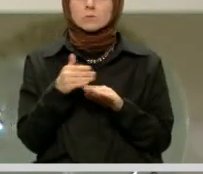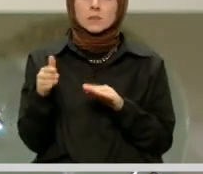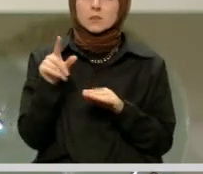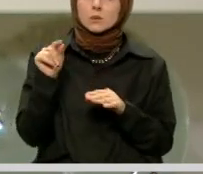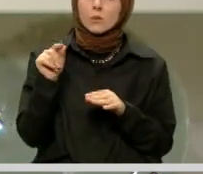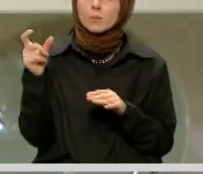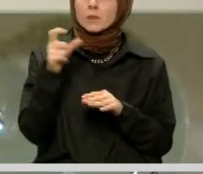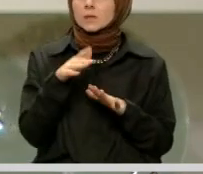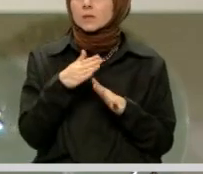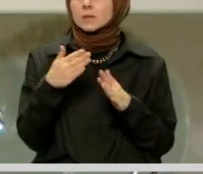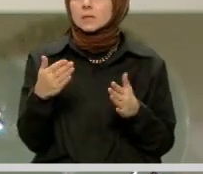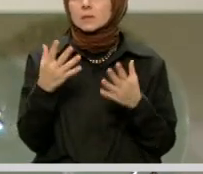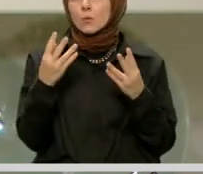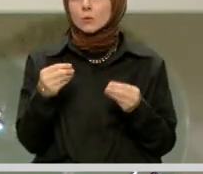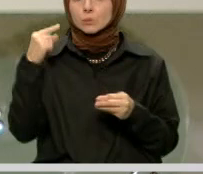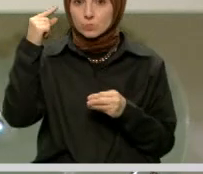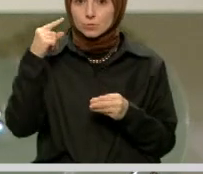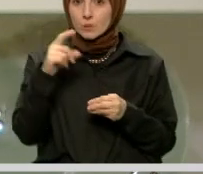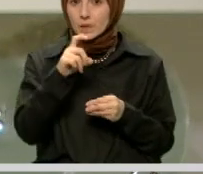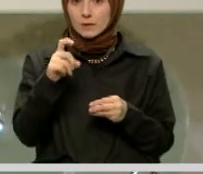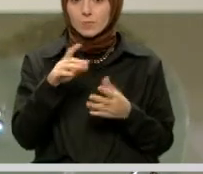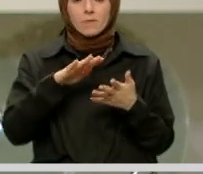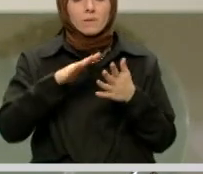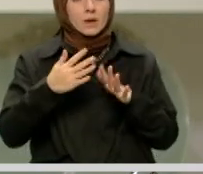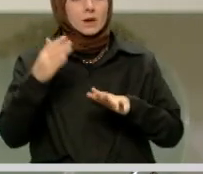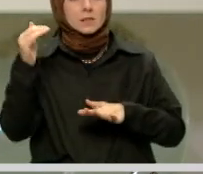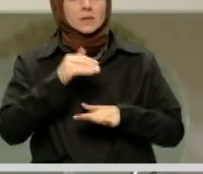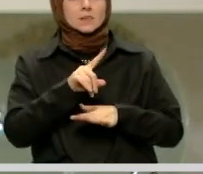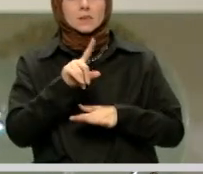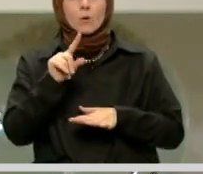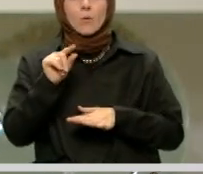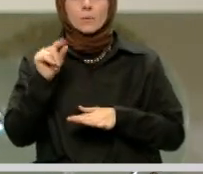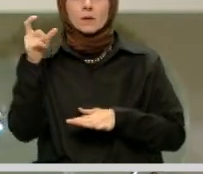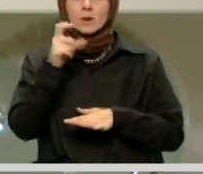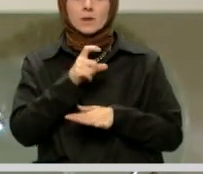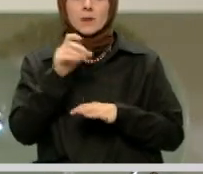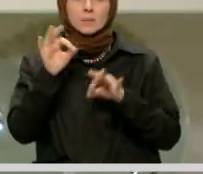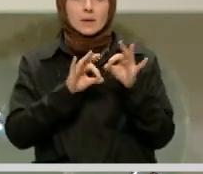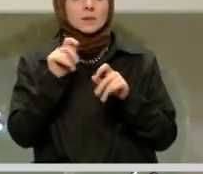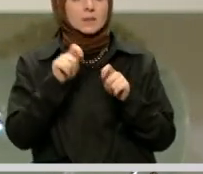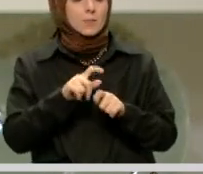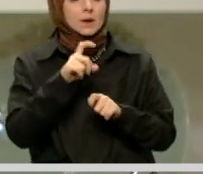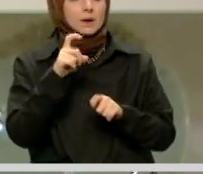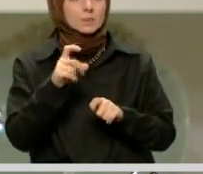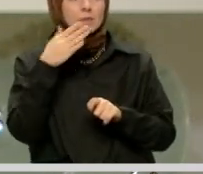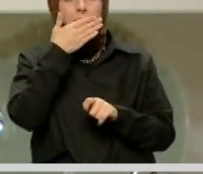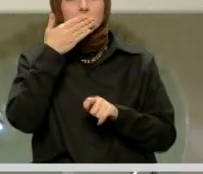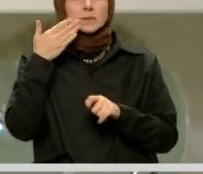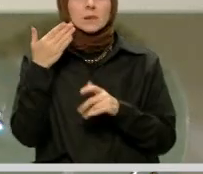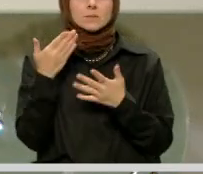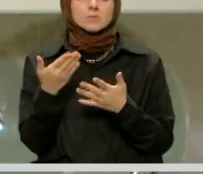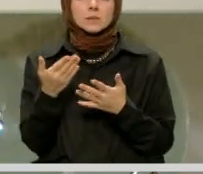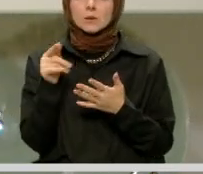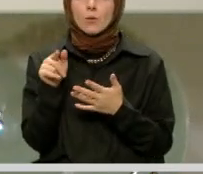nasıl geçirdik diye düşünerek mi? Ya da gelecek 11 aya dair planlamalarak yaparak mı? Ramazan'la o kalan diğer 11 ayın